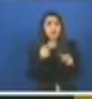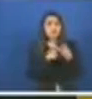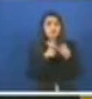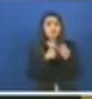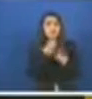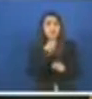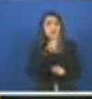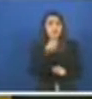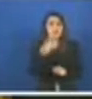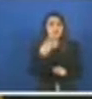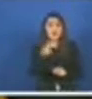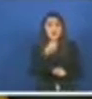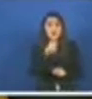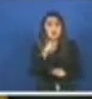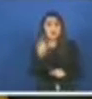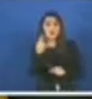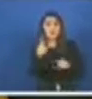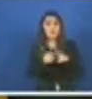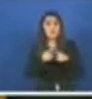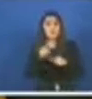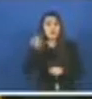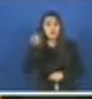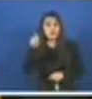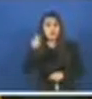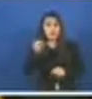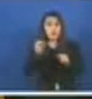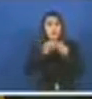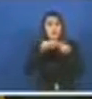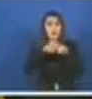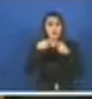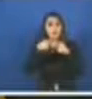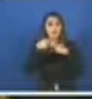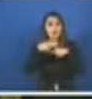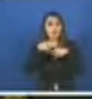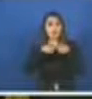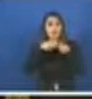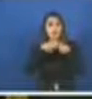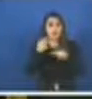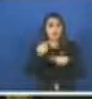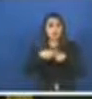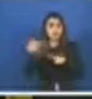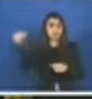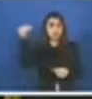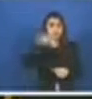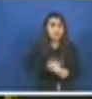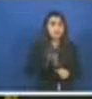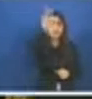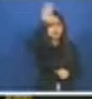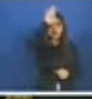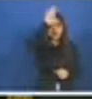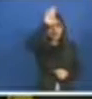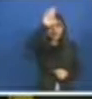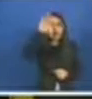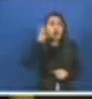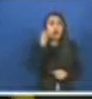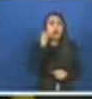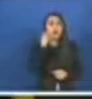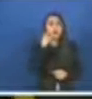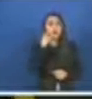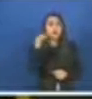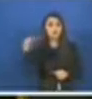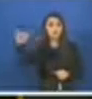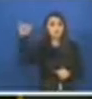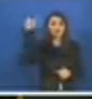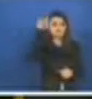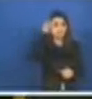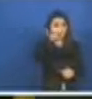26 Şubat 2017 Pazar günü Barzani'nin ziyareti üzerine İstanbul Atatürk Havalimanı'na devlet